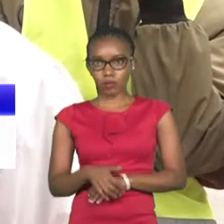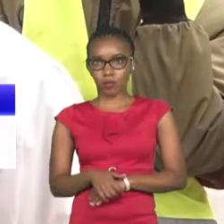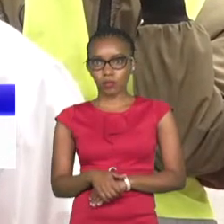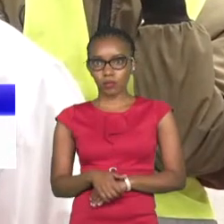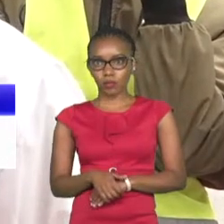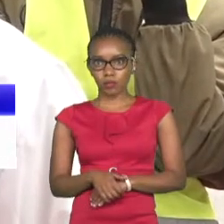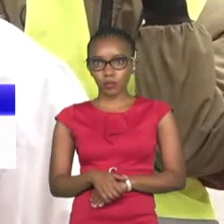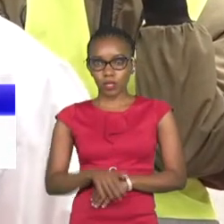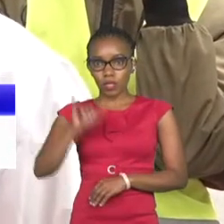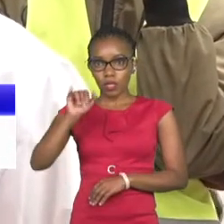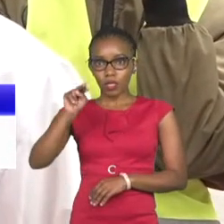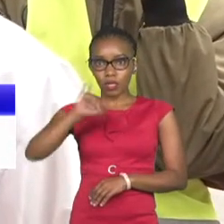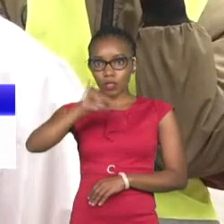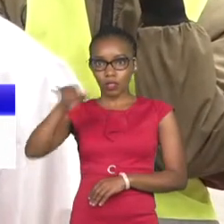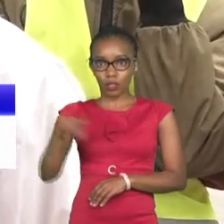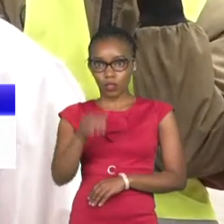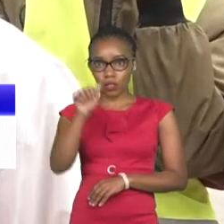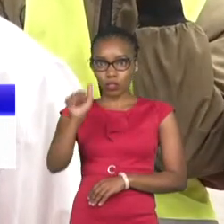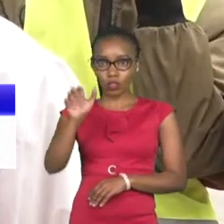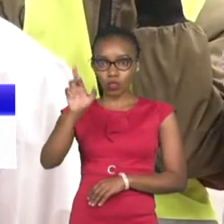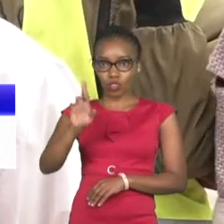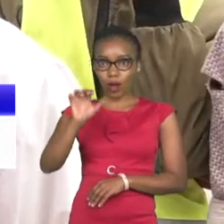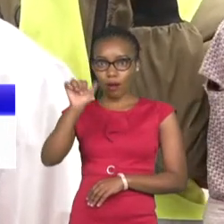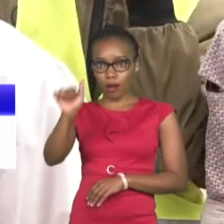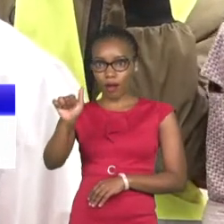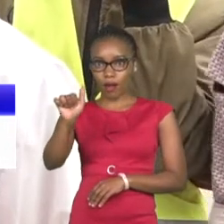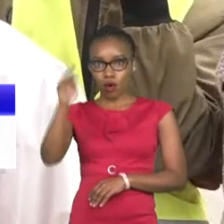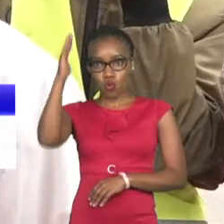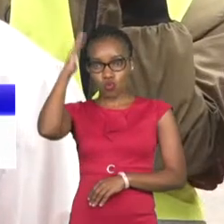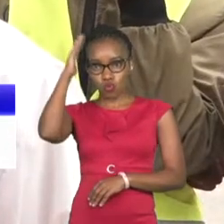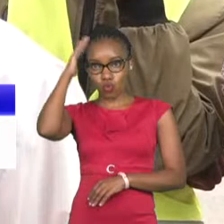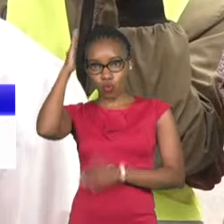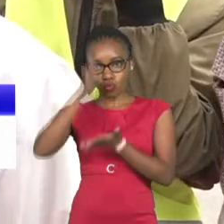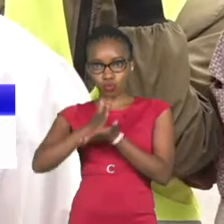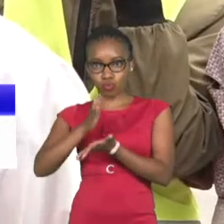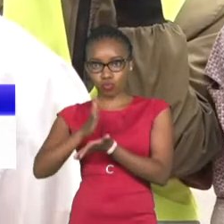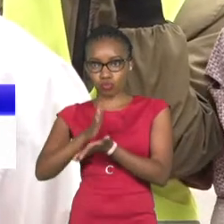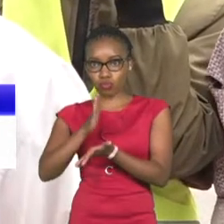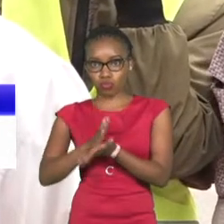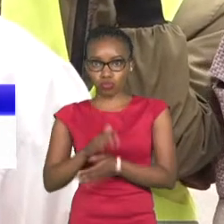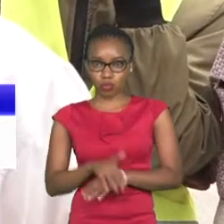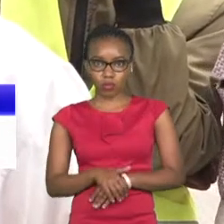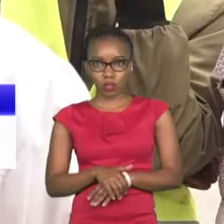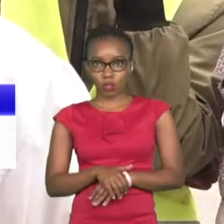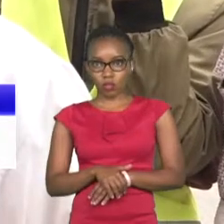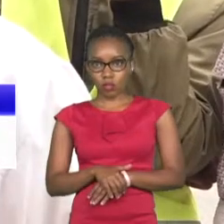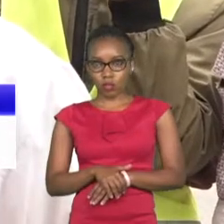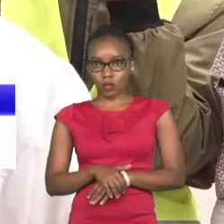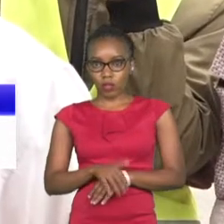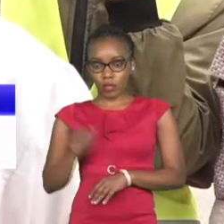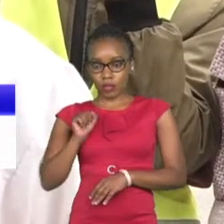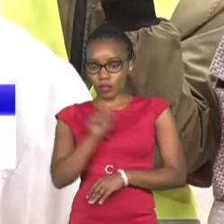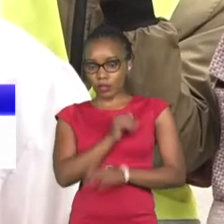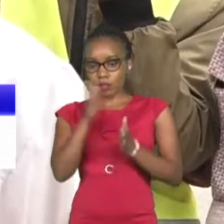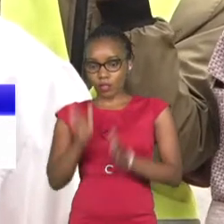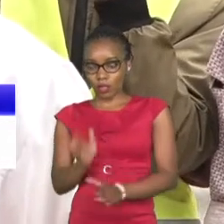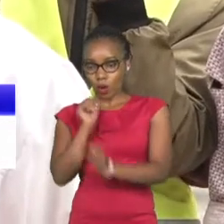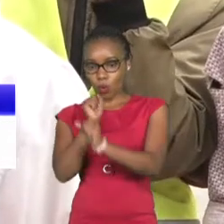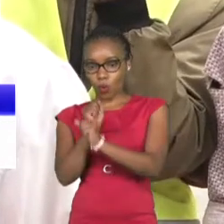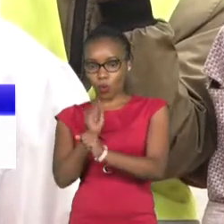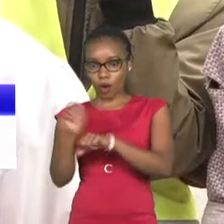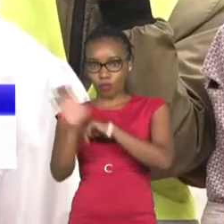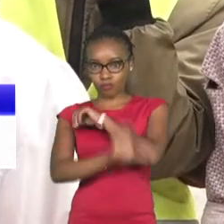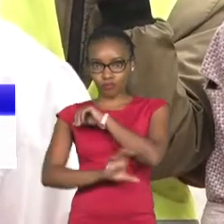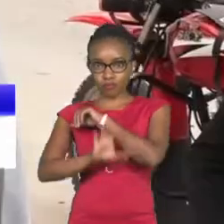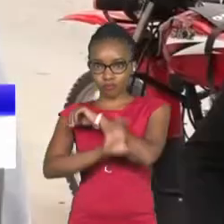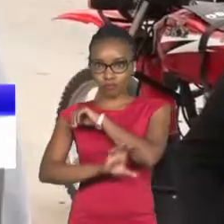constituency ya Ijara ndio sasa ili tujue kweli hii mtu ametumikia nchi hii na sana sana